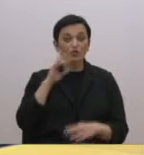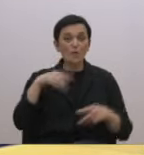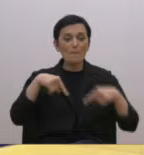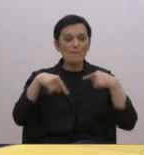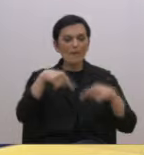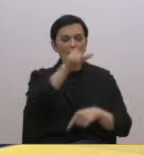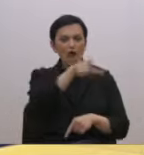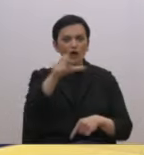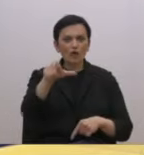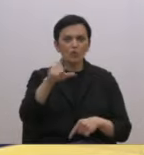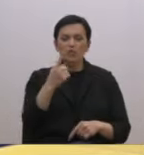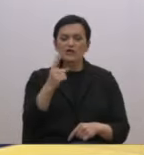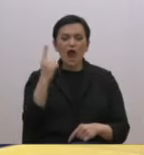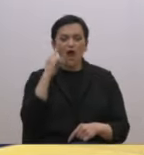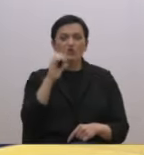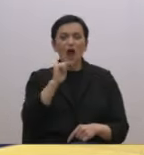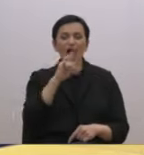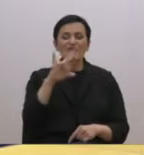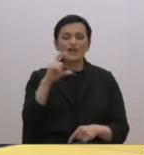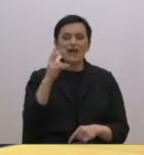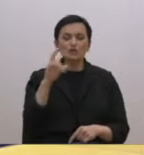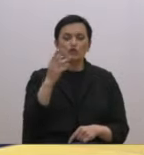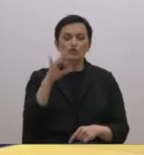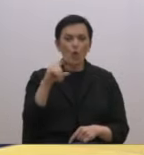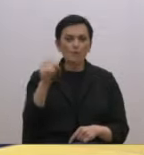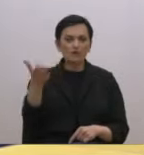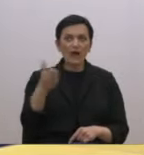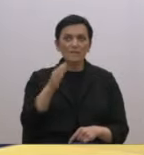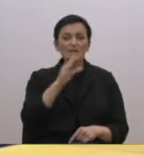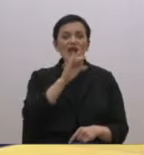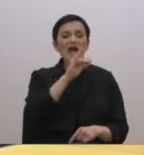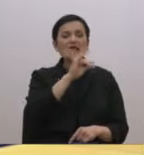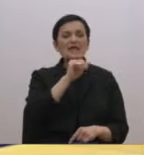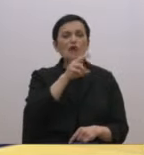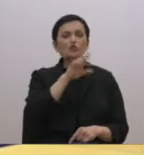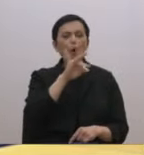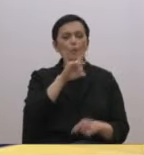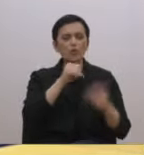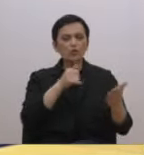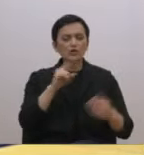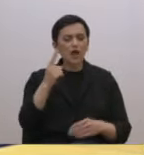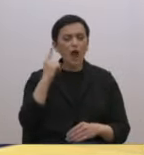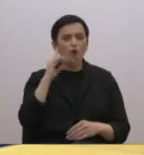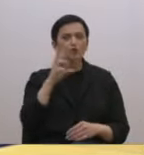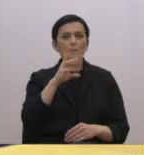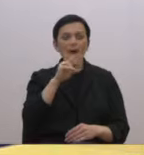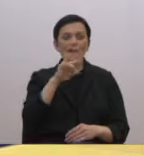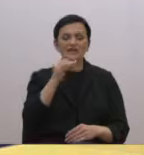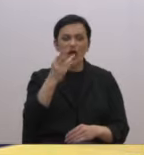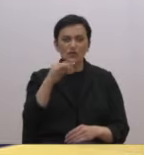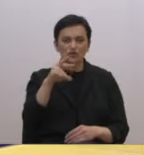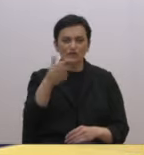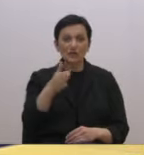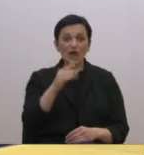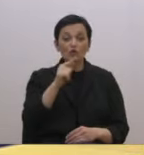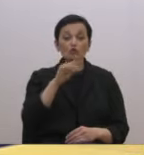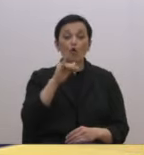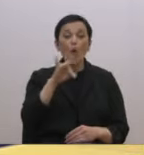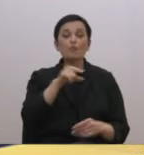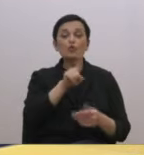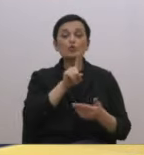ფეხბურთელების? რატო არ გესმით არველაძე შოთას? რატო არ გესმით ილია თოფურიას? რატო არ გესმით მამარდაშვილის? ილია თოფურიამ